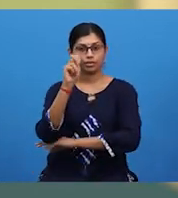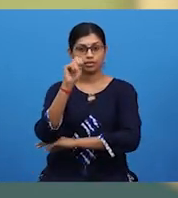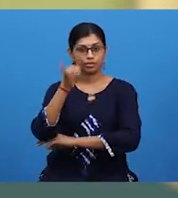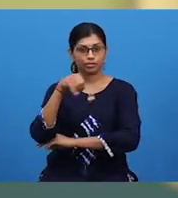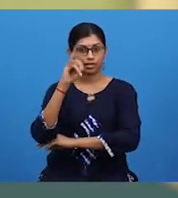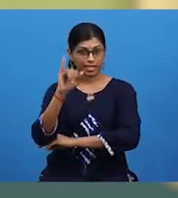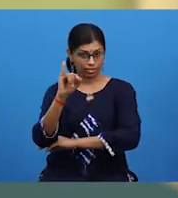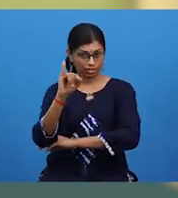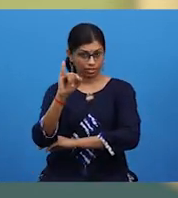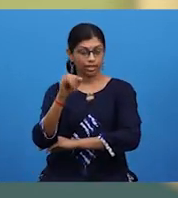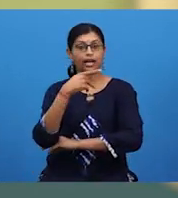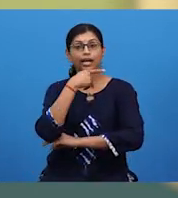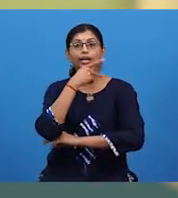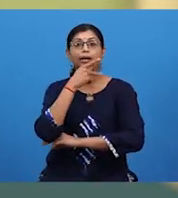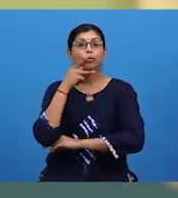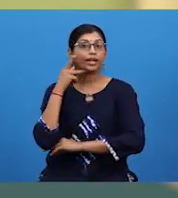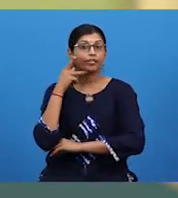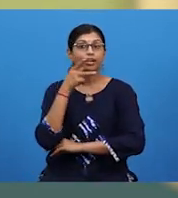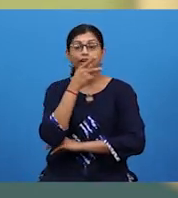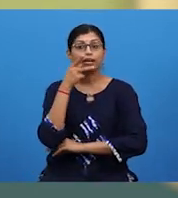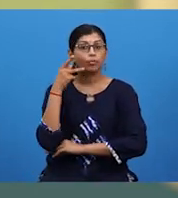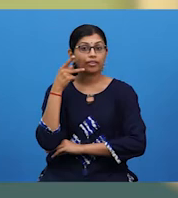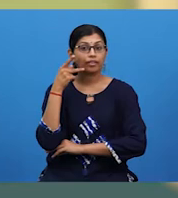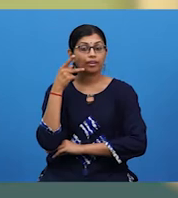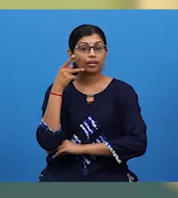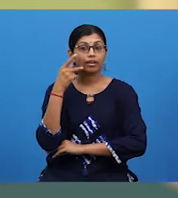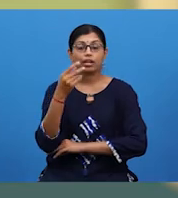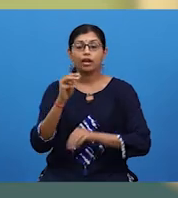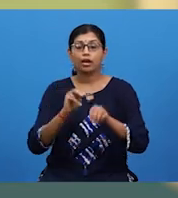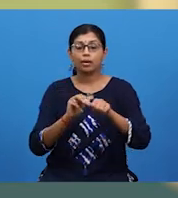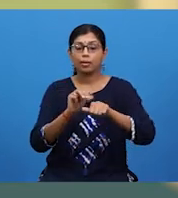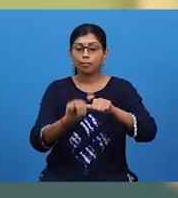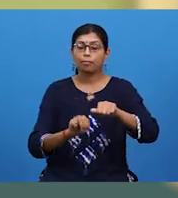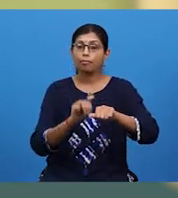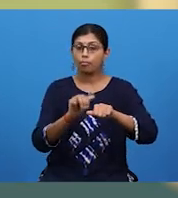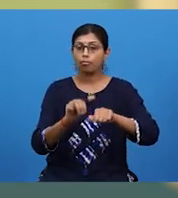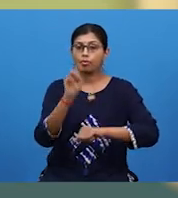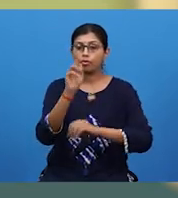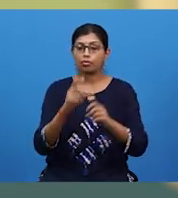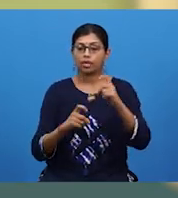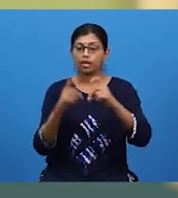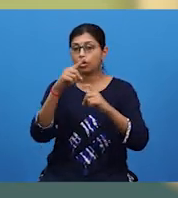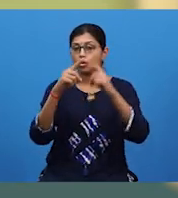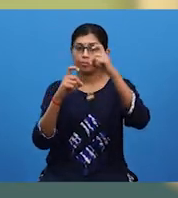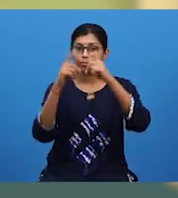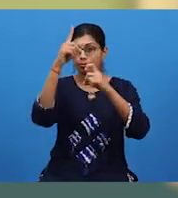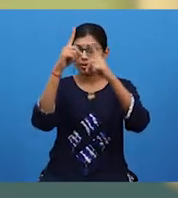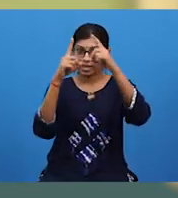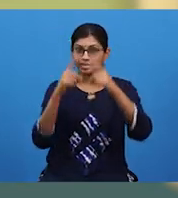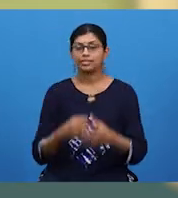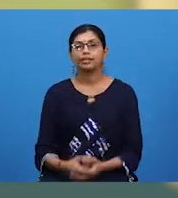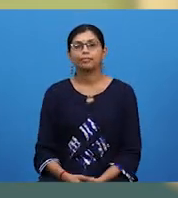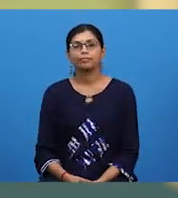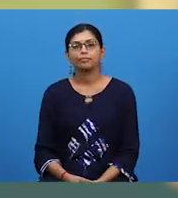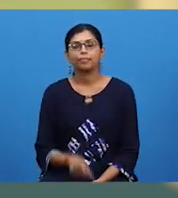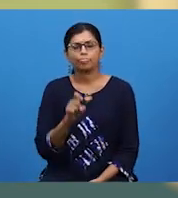satu jenis karbohidrat, merupakan molekul kompleks yang perlu diuraikan kepada glukosa agar badan kita